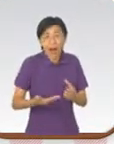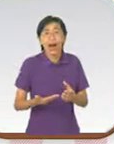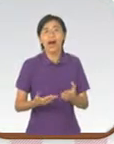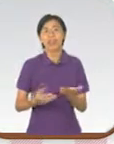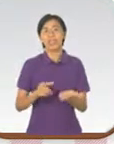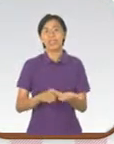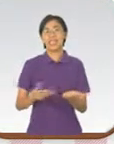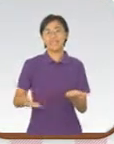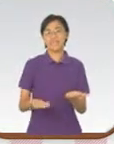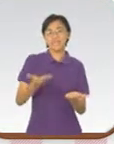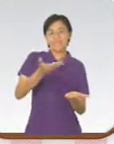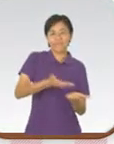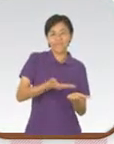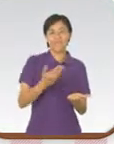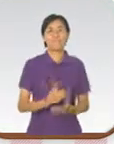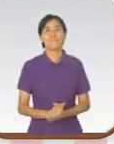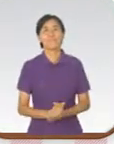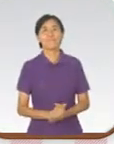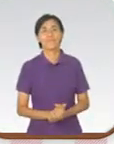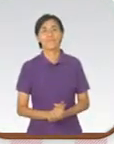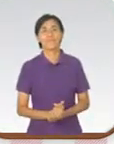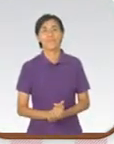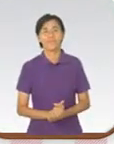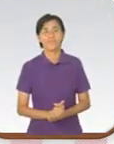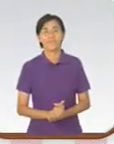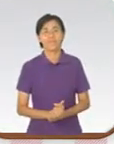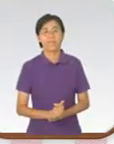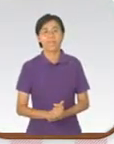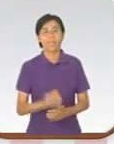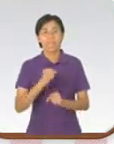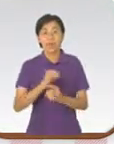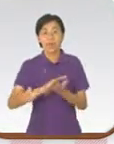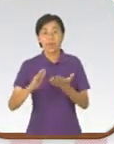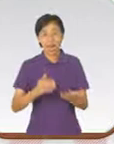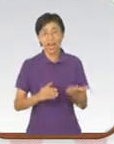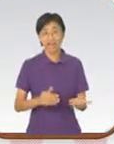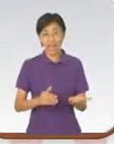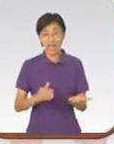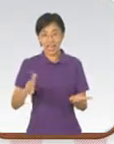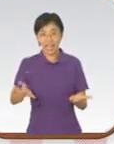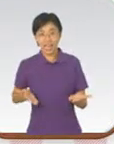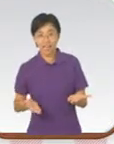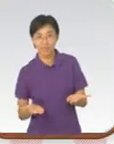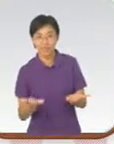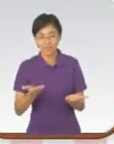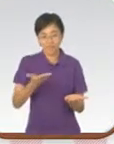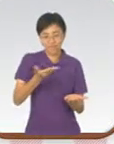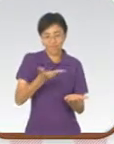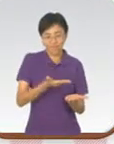นะคะก็พอแต่งขอบๆนิดนึงเรียบร้อยแล้วเดี๋ยวเราก็ย้ายลงจานกันเลยก็ตรงนี้ก็ให้ระวังนิดนึ